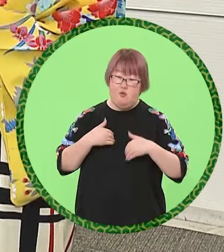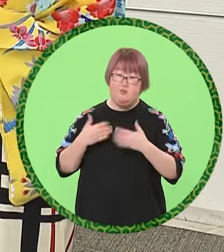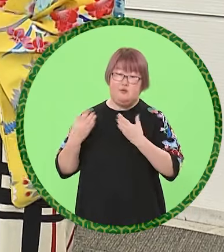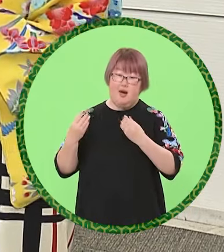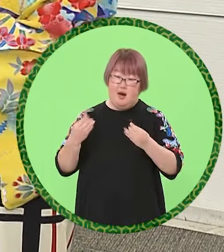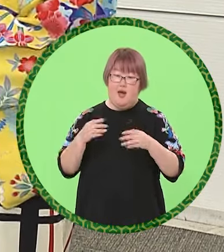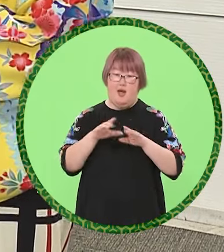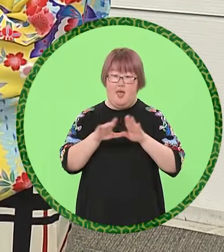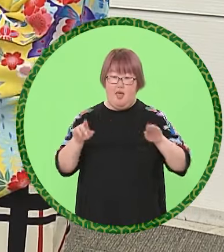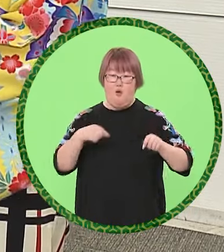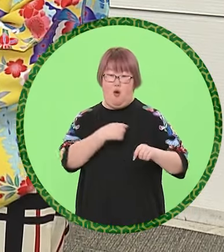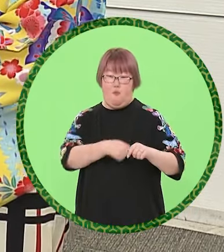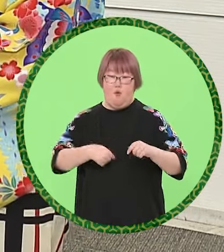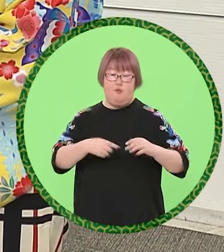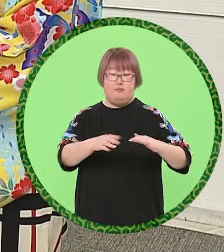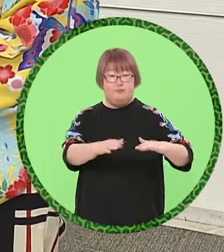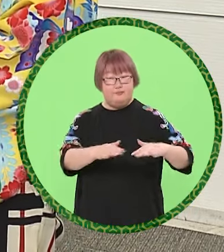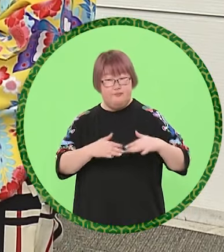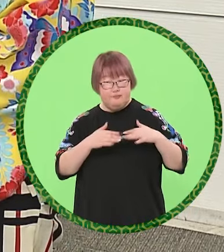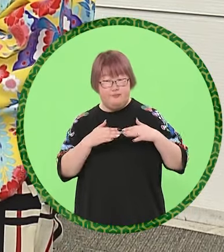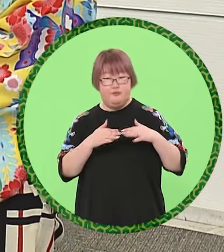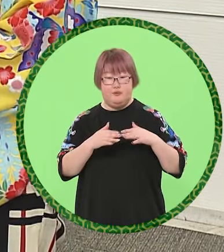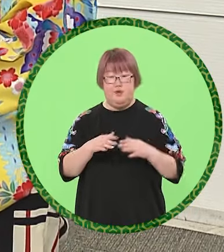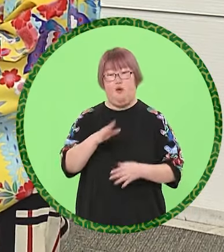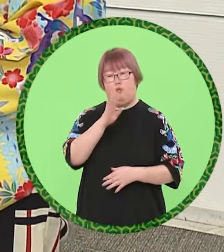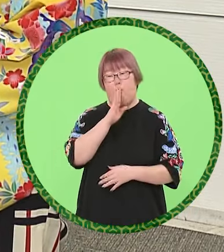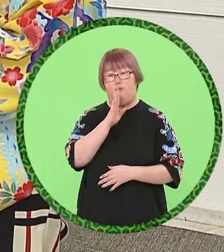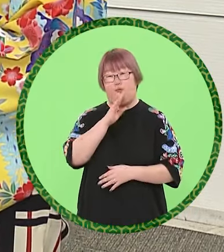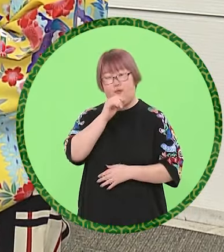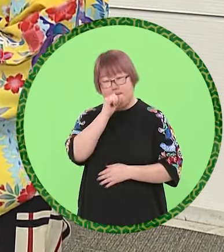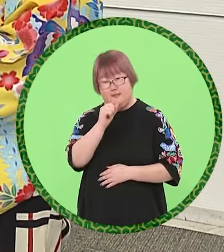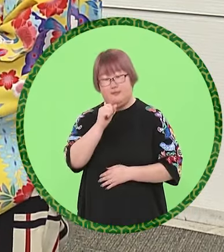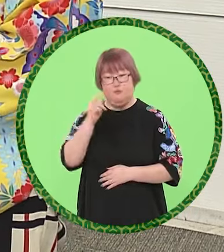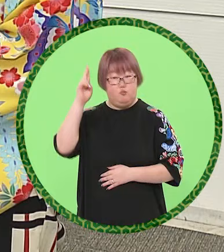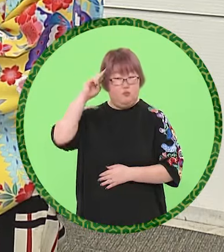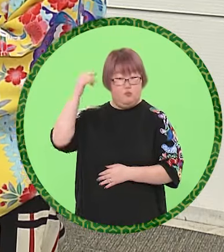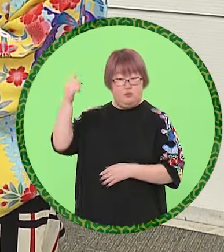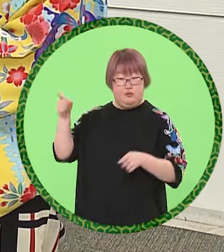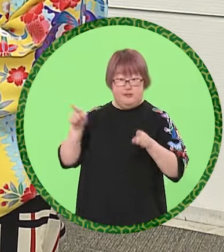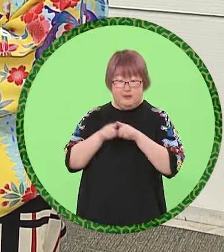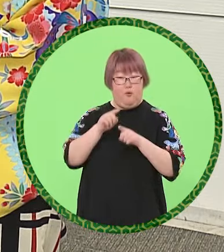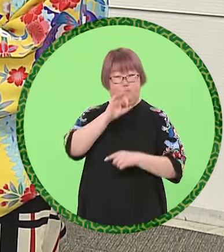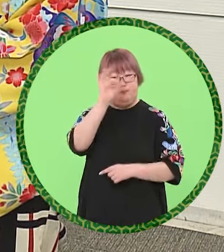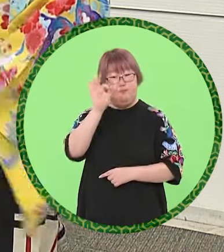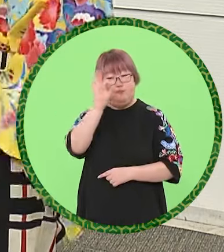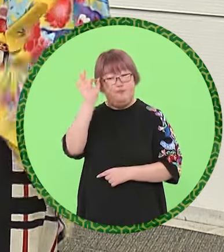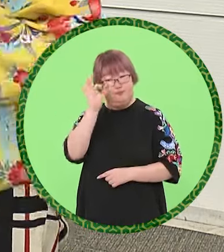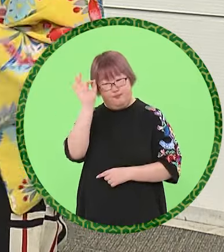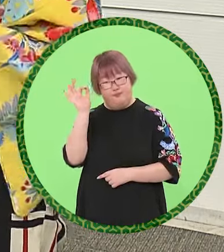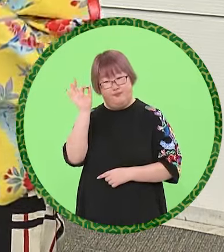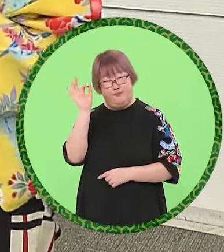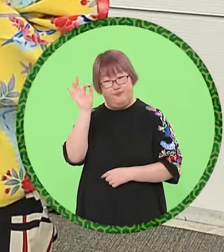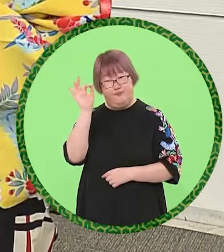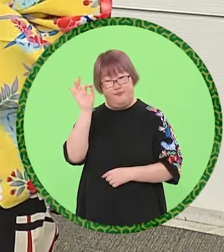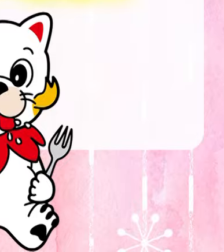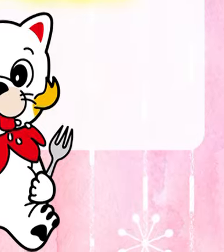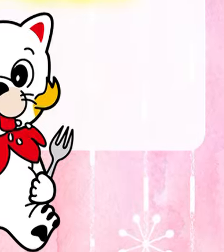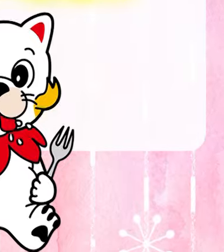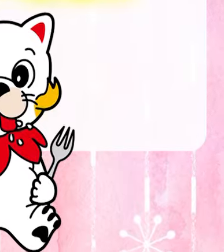楽しみながら平和への思いを感じられるってとっても素敵ですね。私も元就様とチェックして行ってみたいと思います